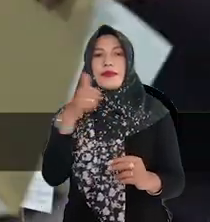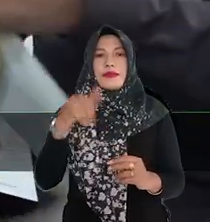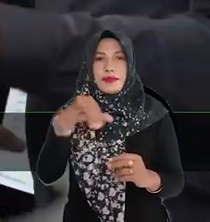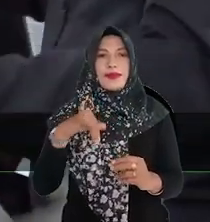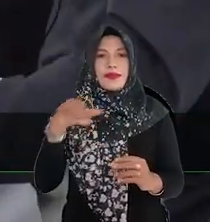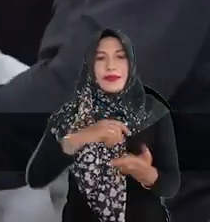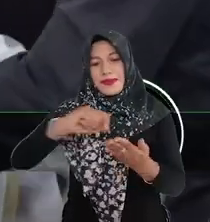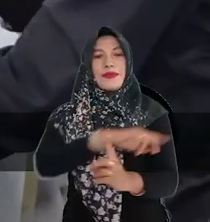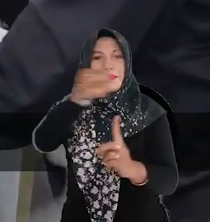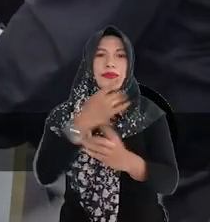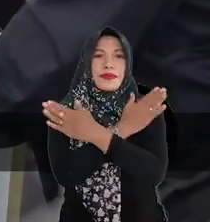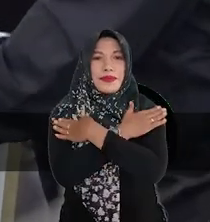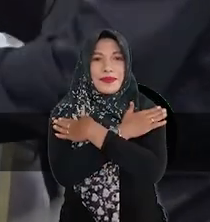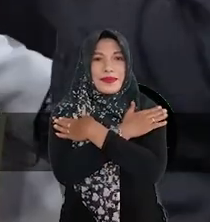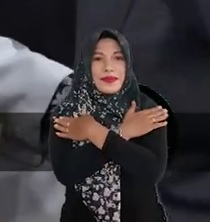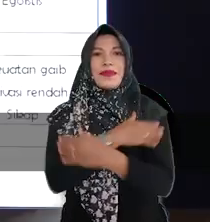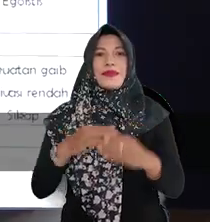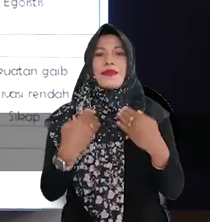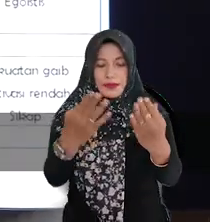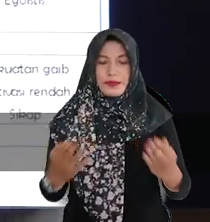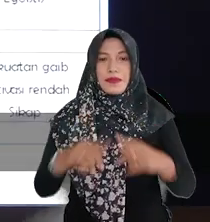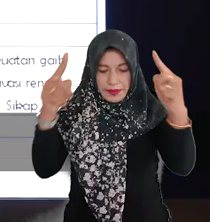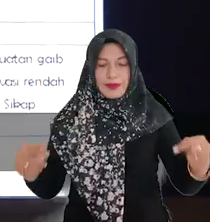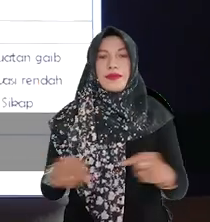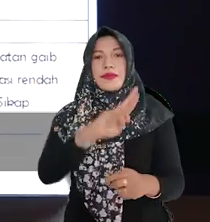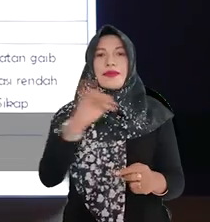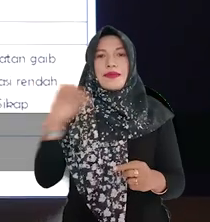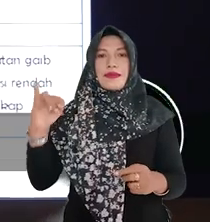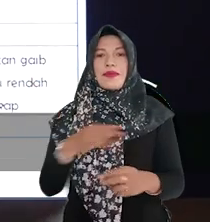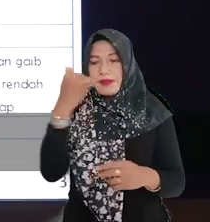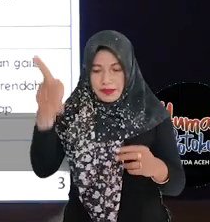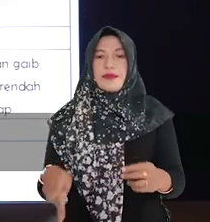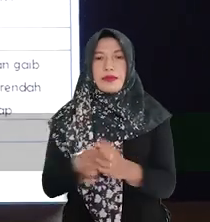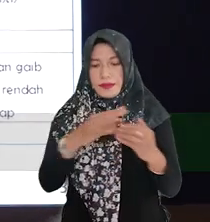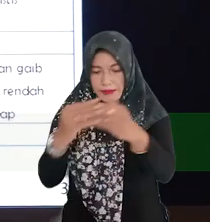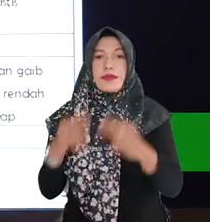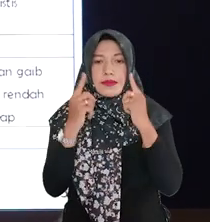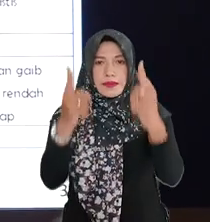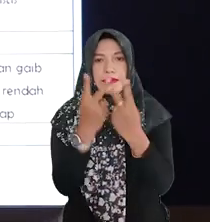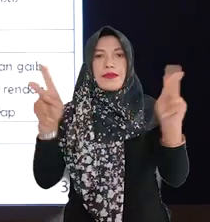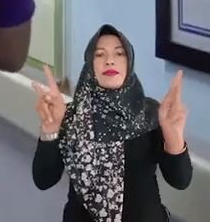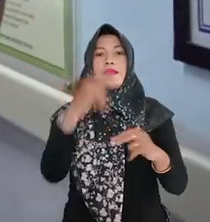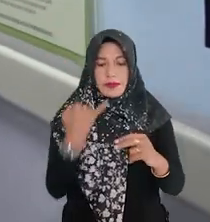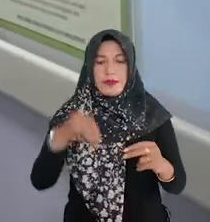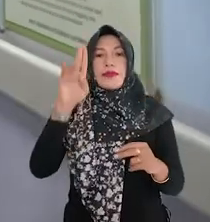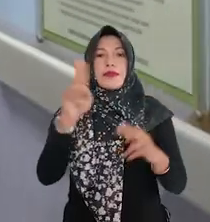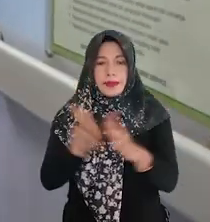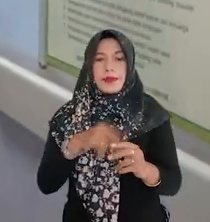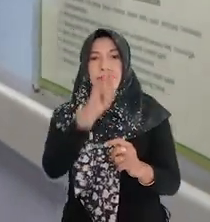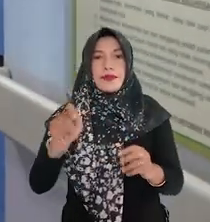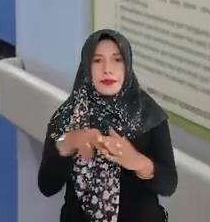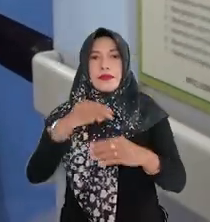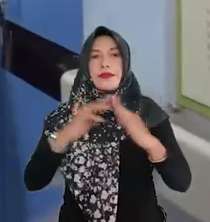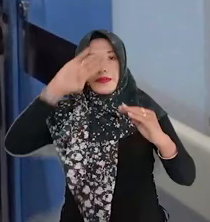z a bersama Sekretaris Daerah Aceh berikut hasil rekapitulasi yang harus menjadi perhatian khusus Insan medis